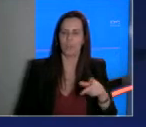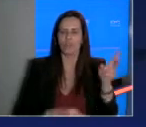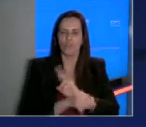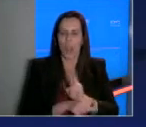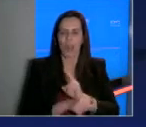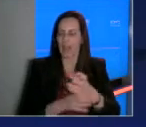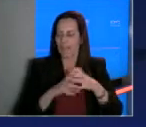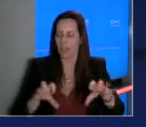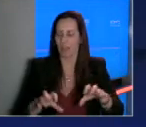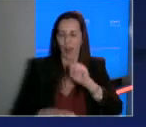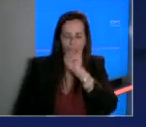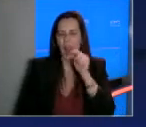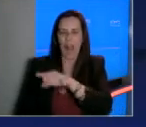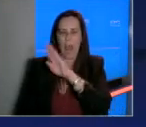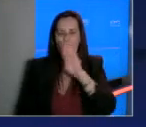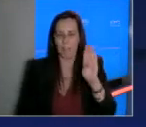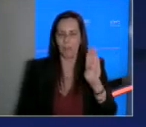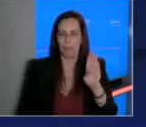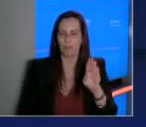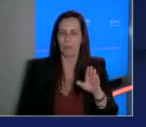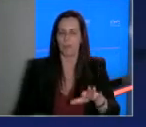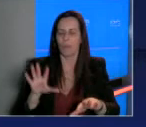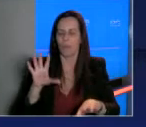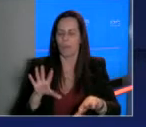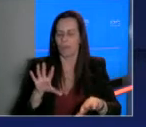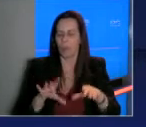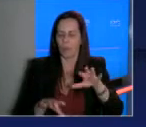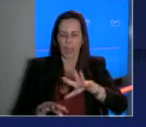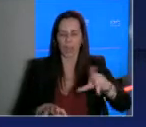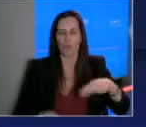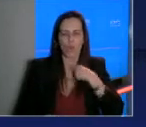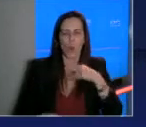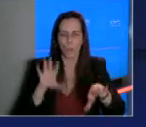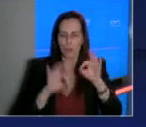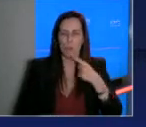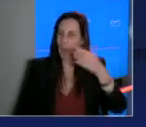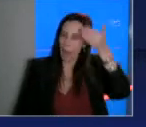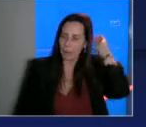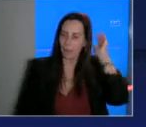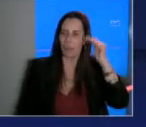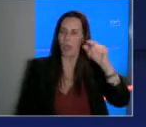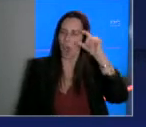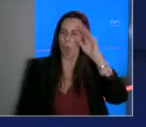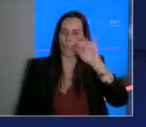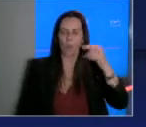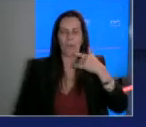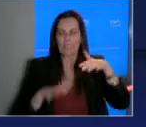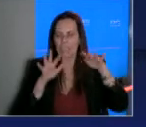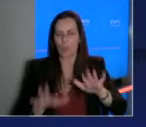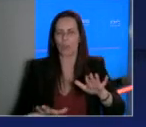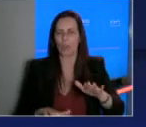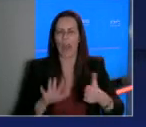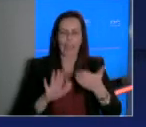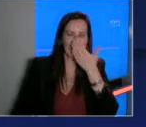שקרן, לפרק, לזחול לנתניהו, מצביעים נבגדים, קולות נגנבו, זה מה שאמר לפיד, בוגי דיבר על גזענות,